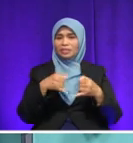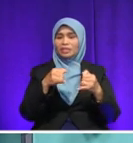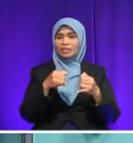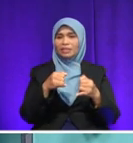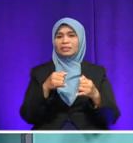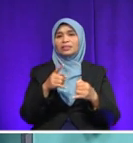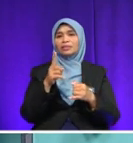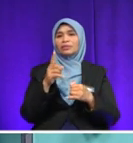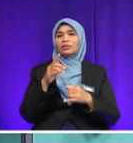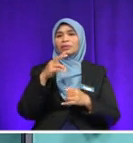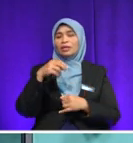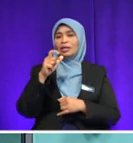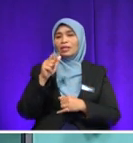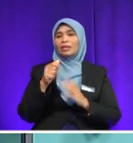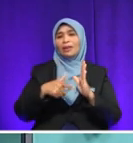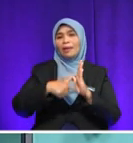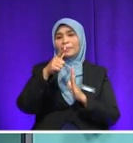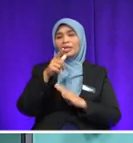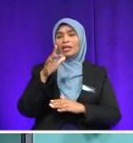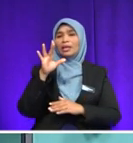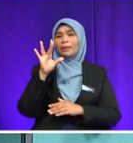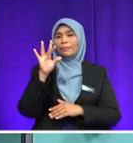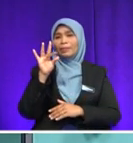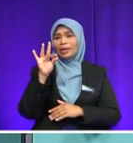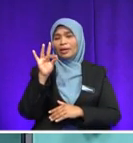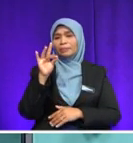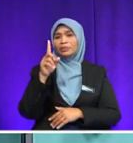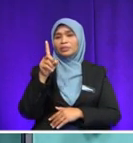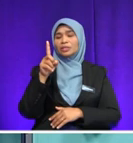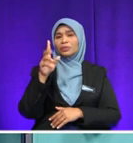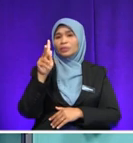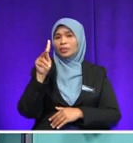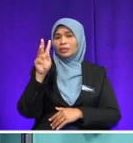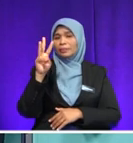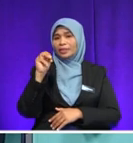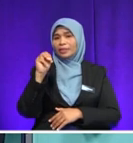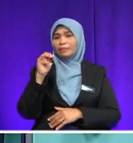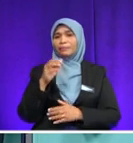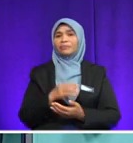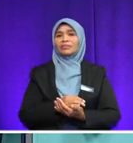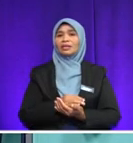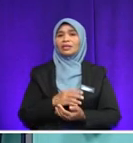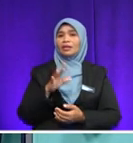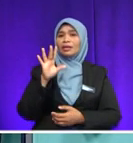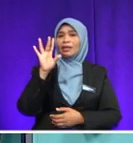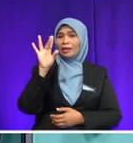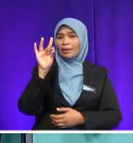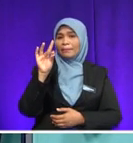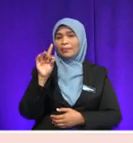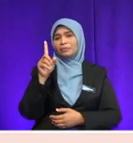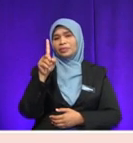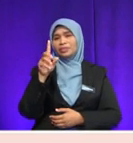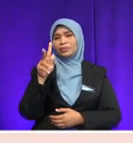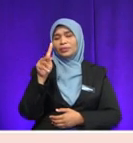salah melebihi 81 km berapa kilometer anak-anak muda